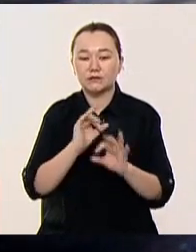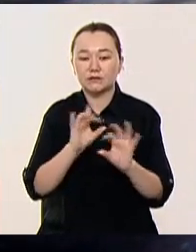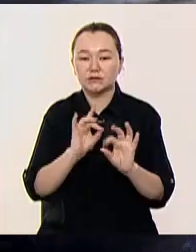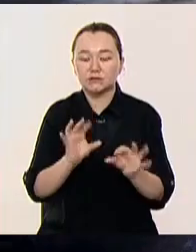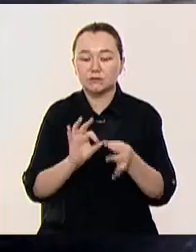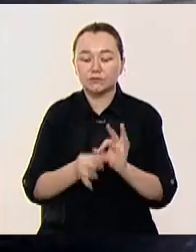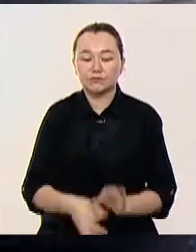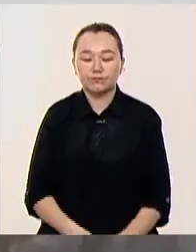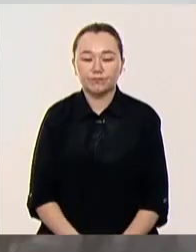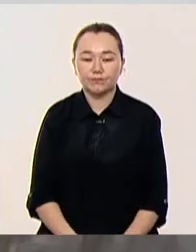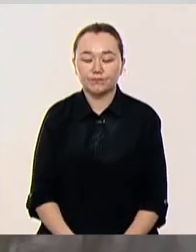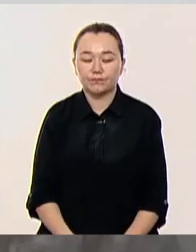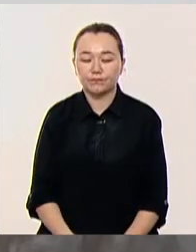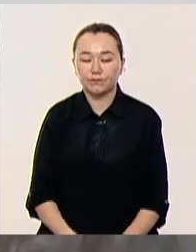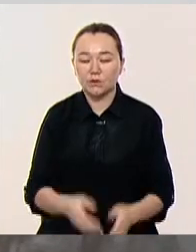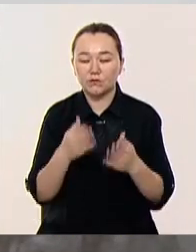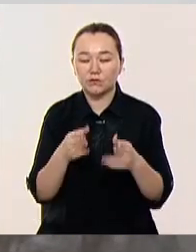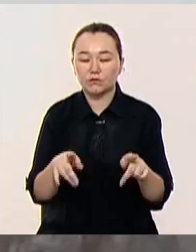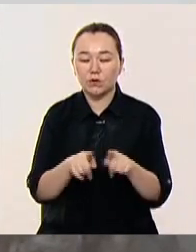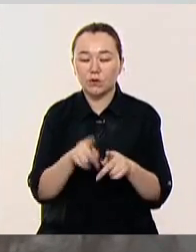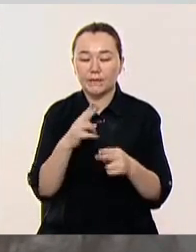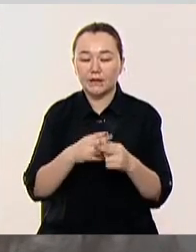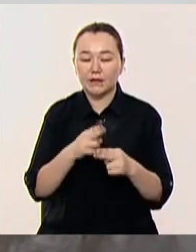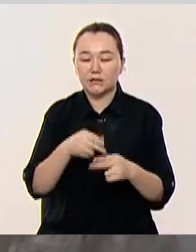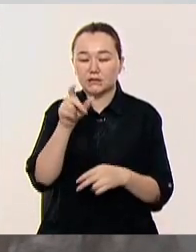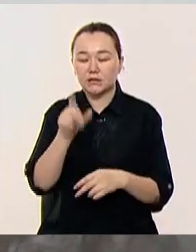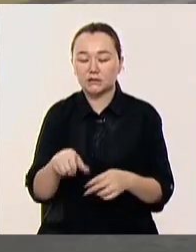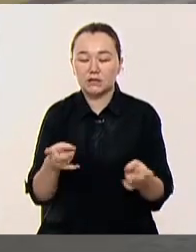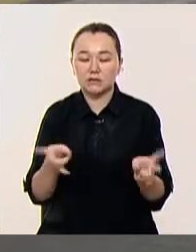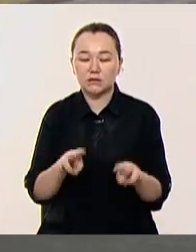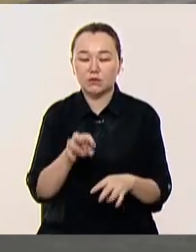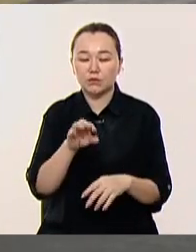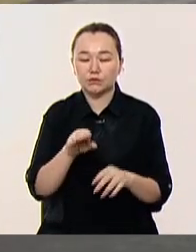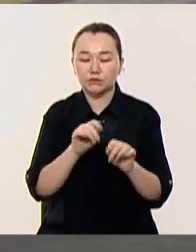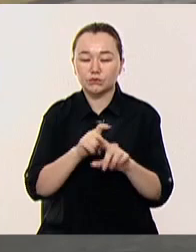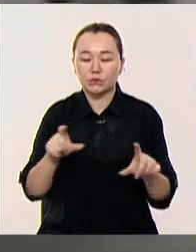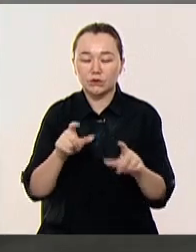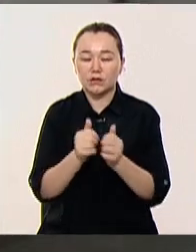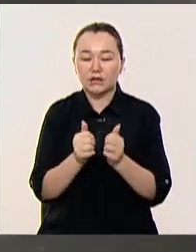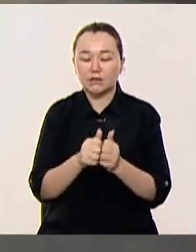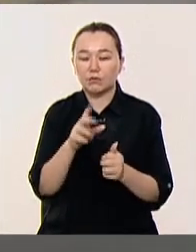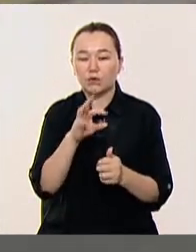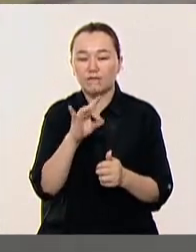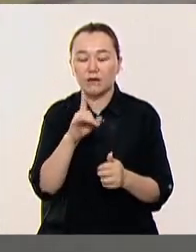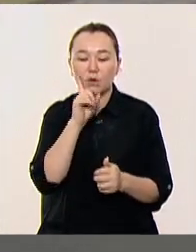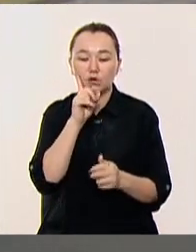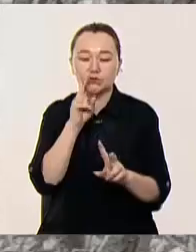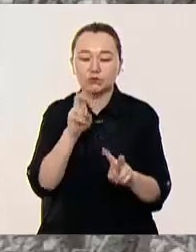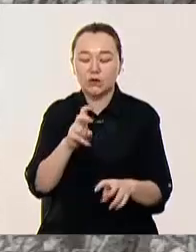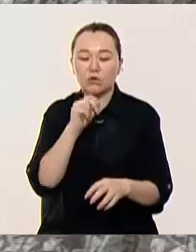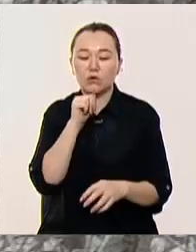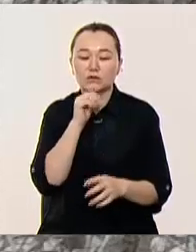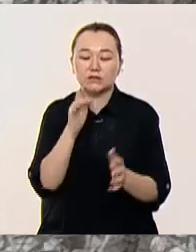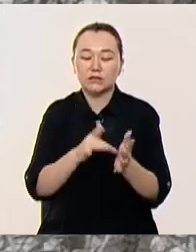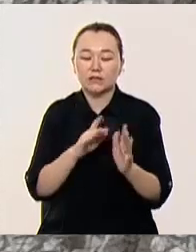Шапо. Вот такой металлический каркас остался от макета школьника рядом с бульваром молодежи в Костанае.